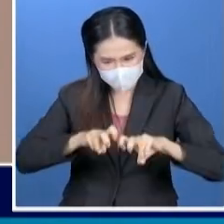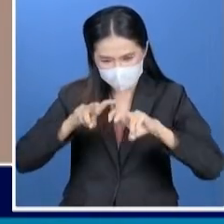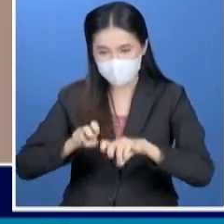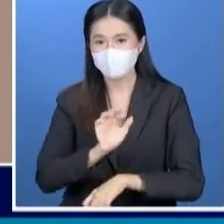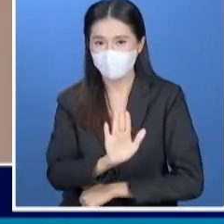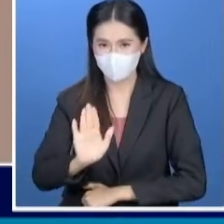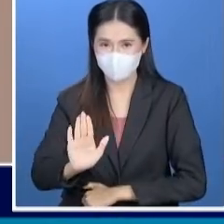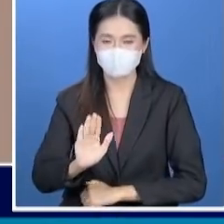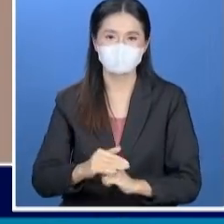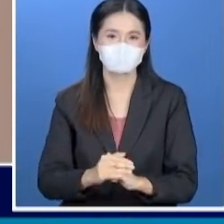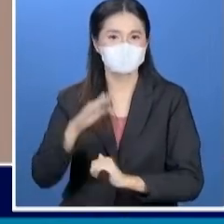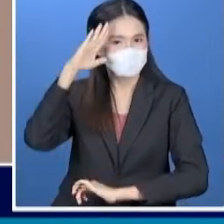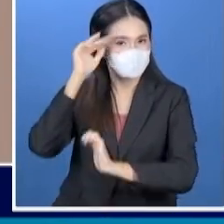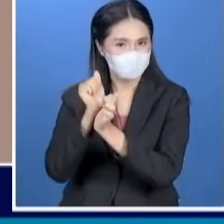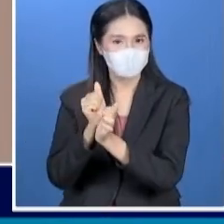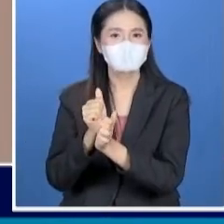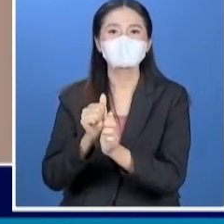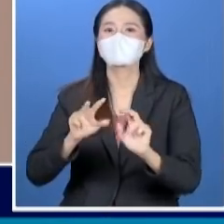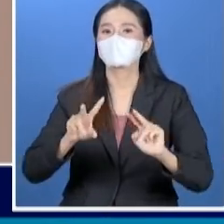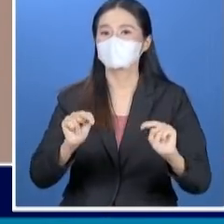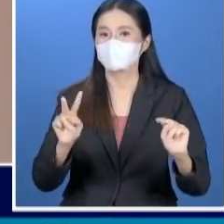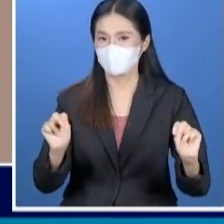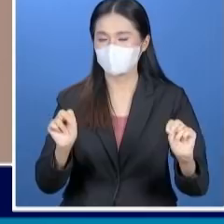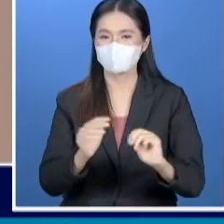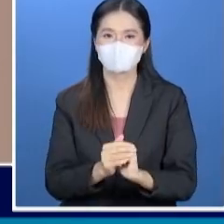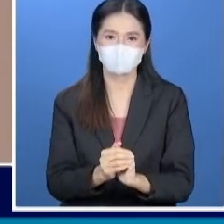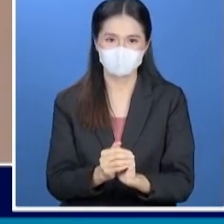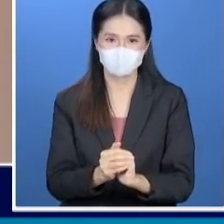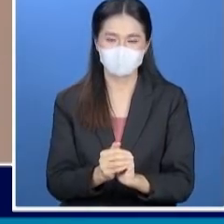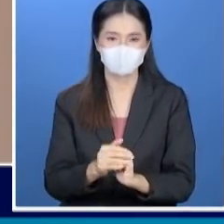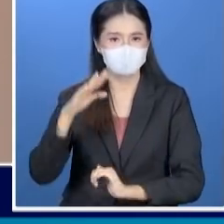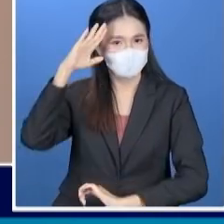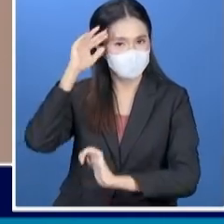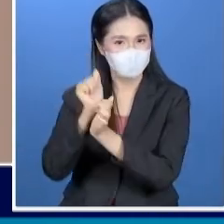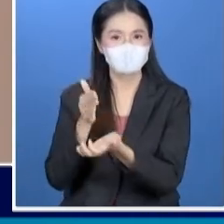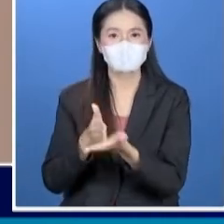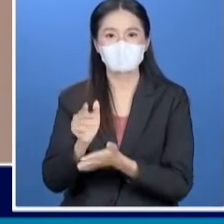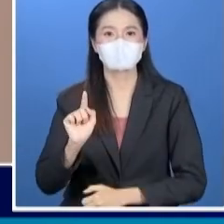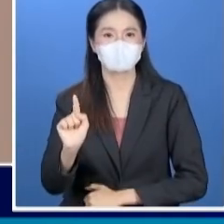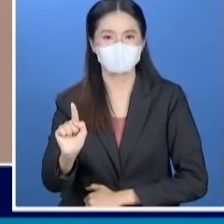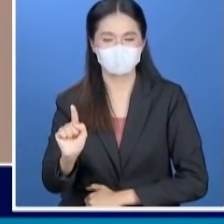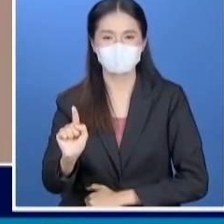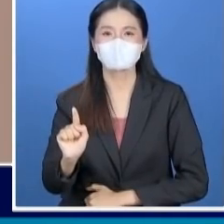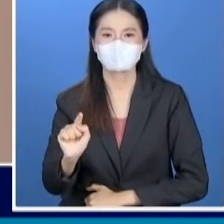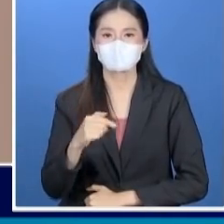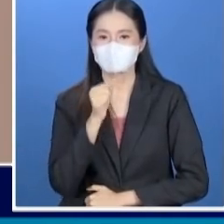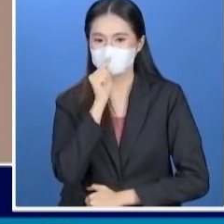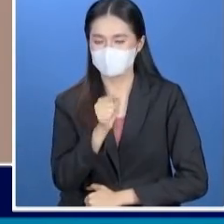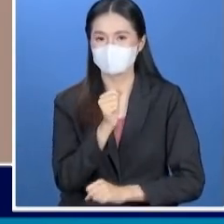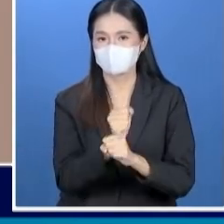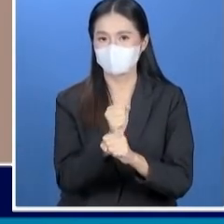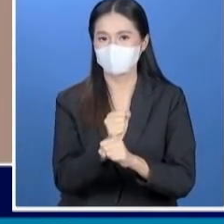บสวนตำรวจภูธรจังหวัดนนทบุรีและกองบัญชาการตำรวจภูธรภาคหนึ่งจึงได้มีคำสั่งแ